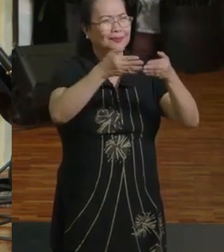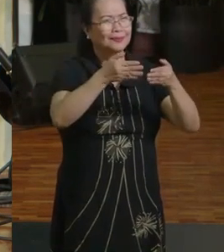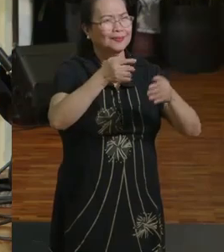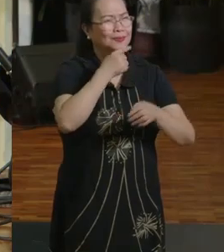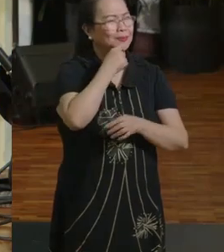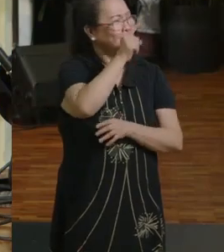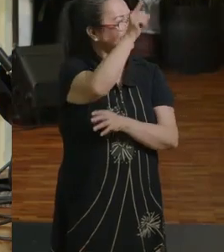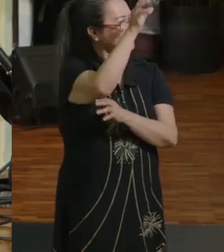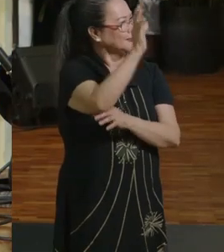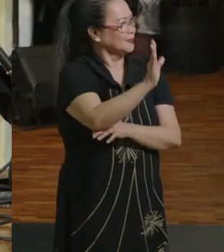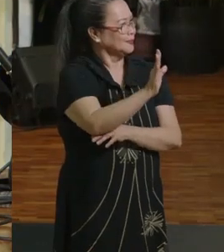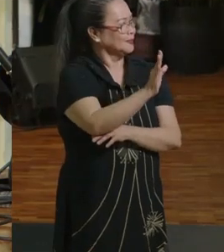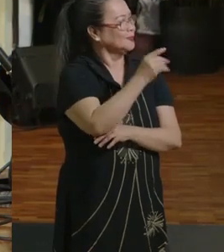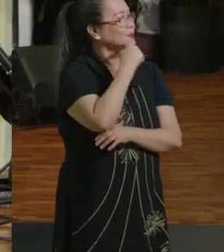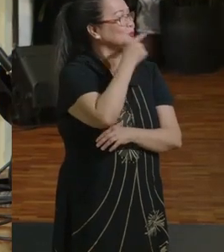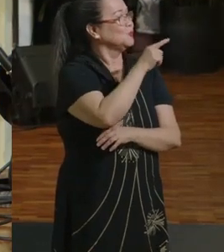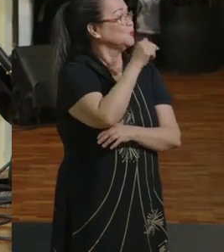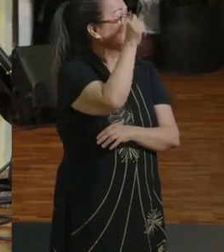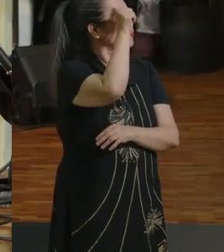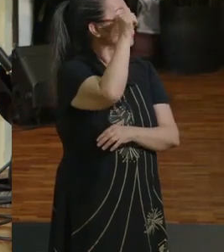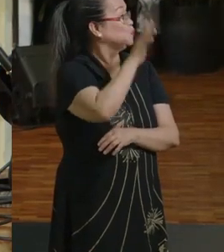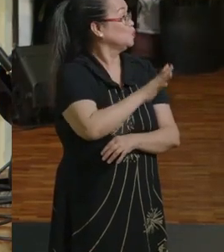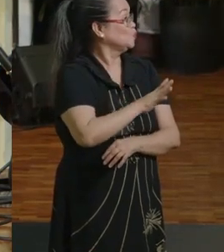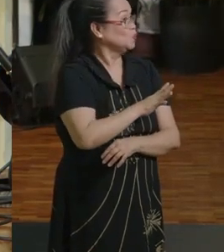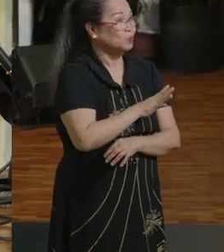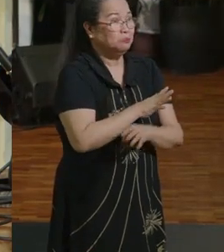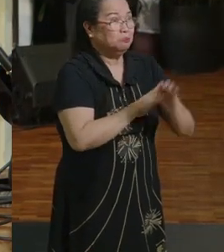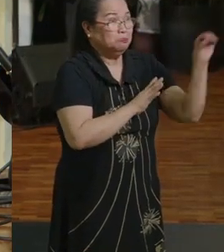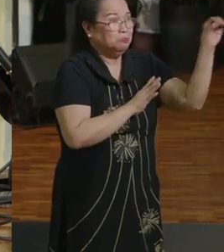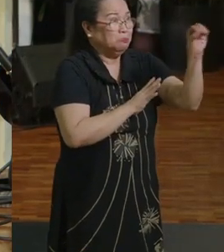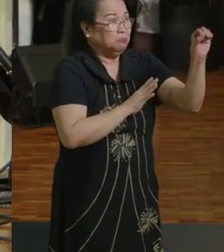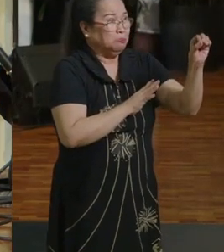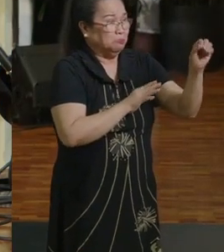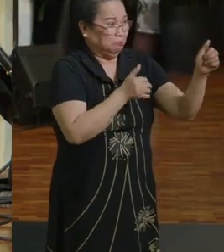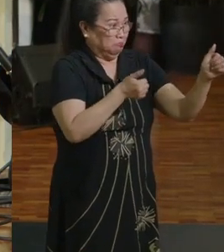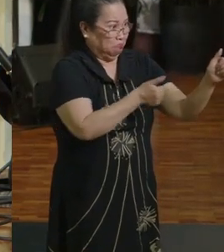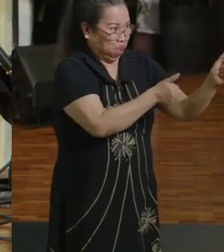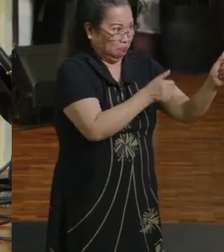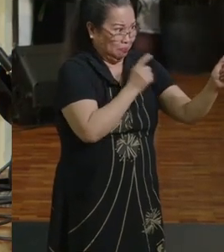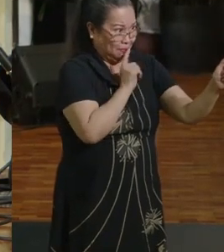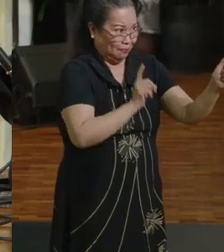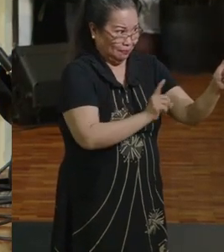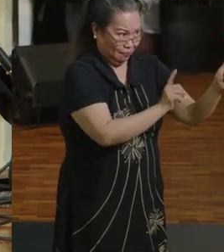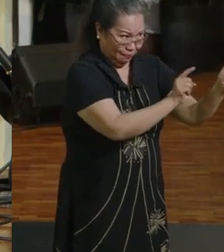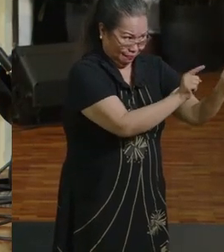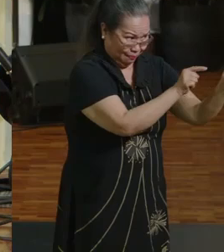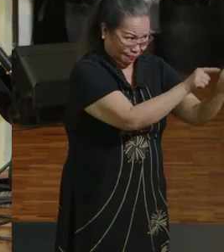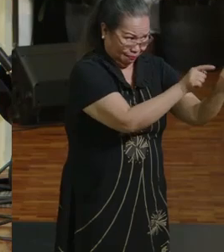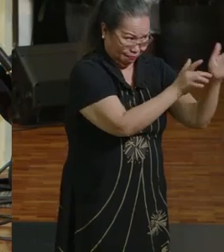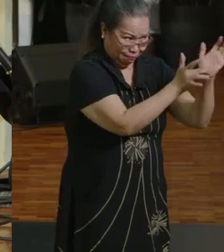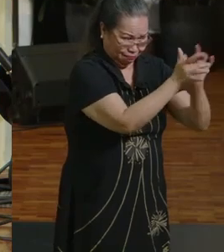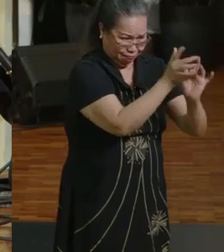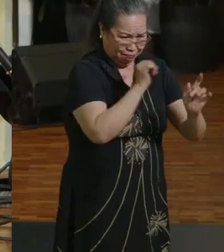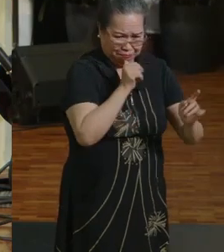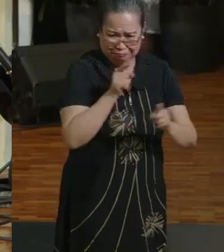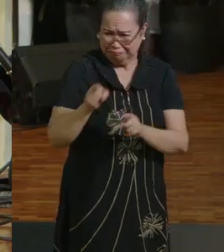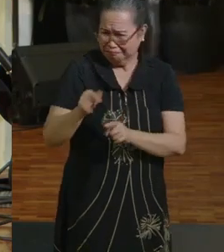ating Panginoon sa mga babaeng ni walang karapatan maging disipulo ng isang tagapagturo noong panahon na yon.